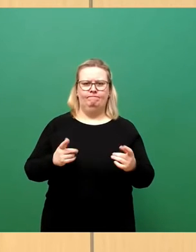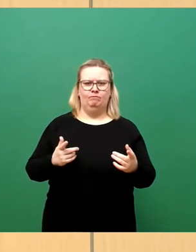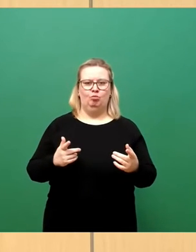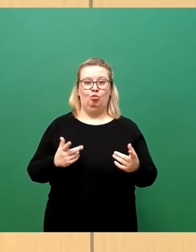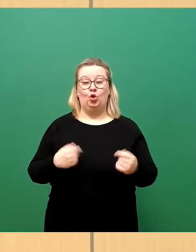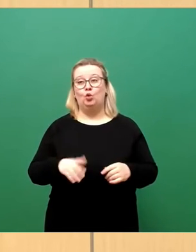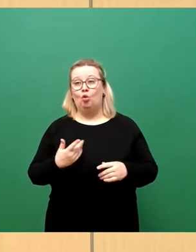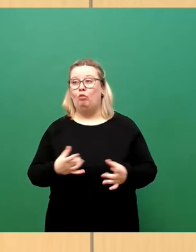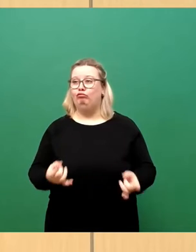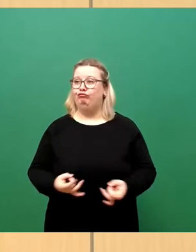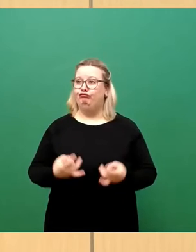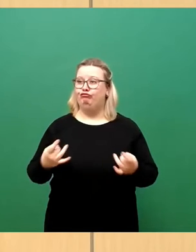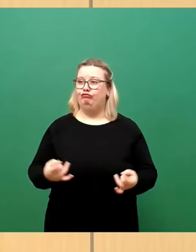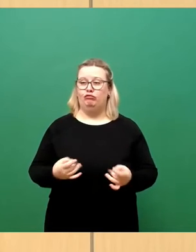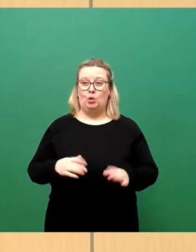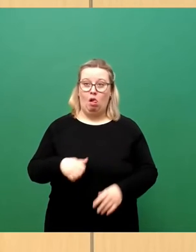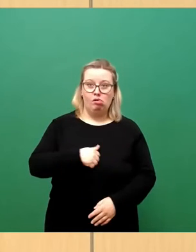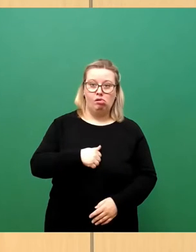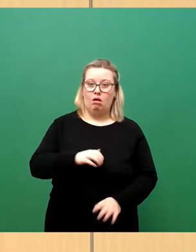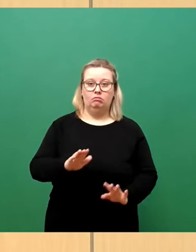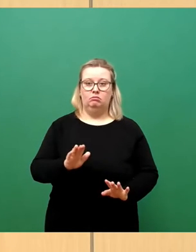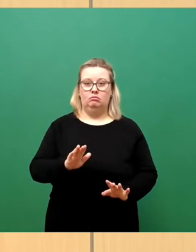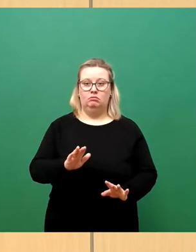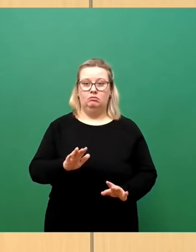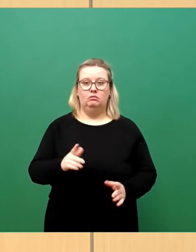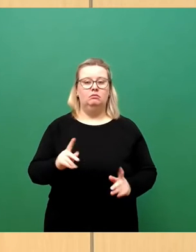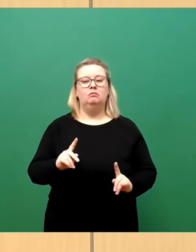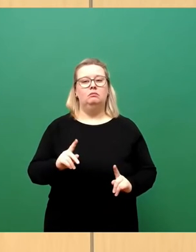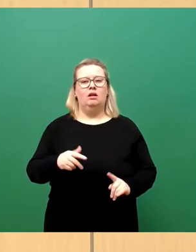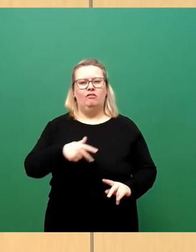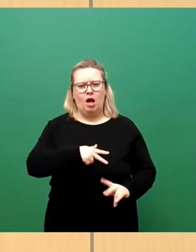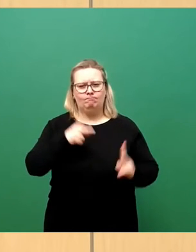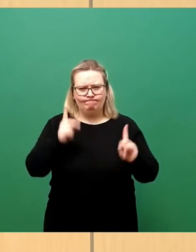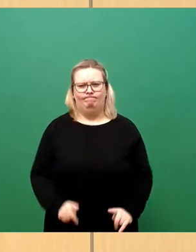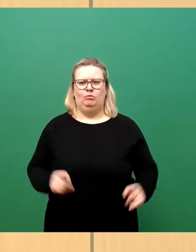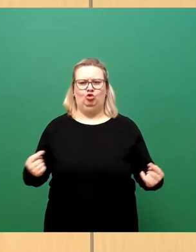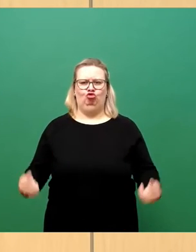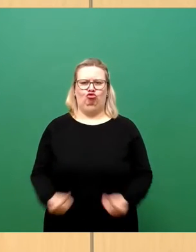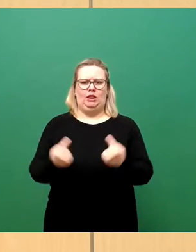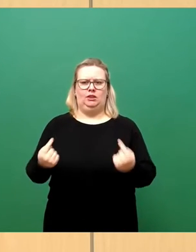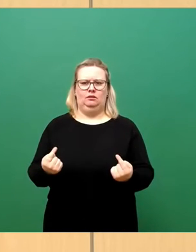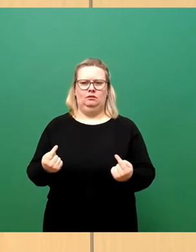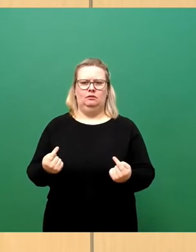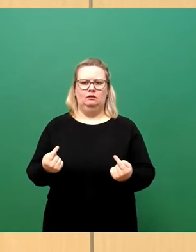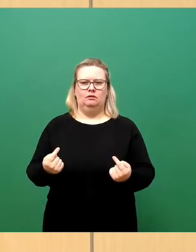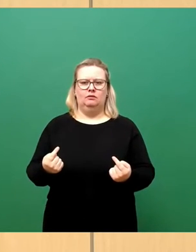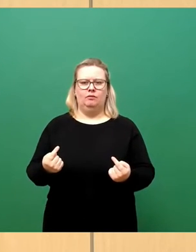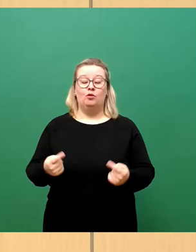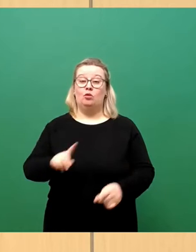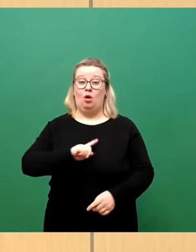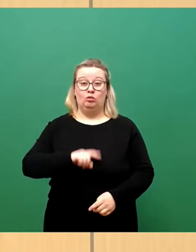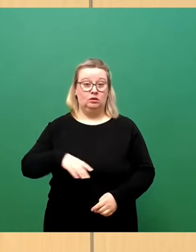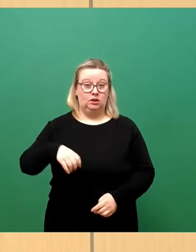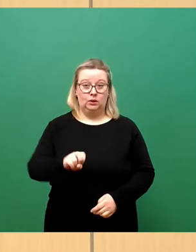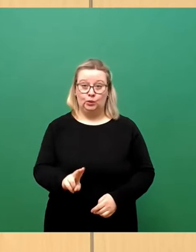Kollege Schmählich. Darauf können Sie sich verlassen. Da sind teilweise die Fetzen geflogen. Und auch für uns als CDU-Fraktion war